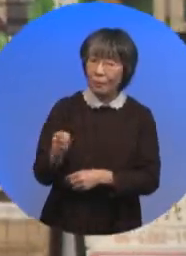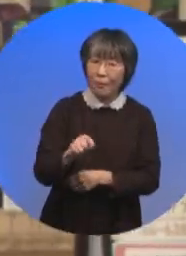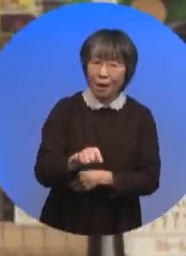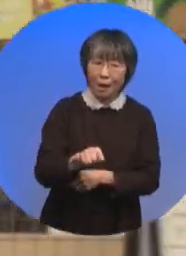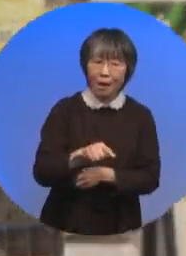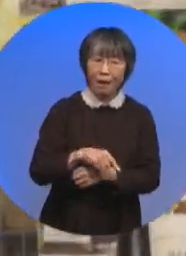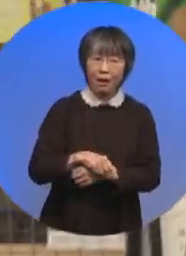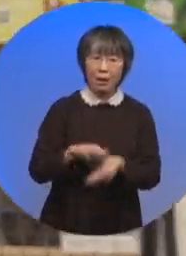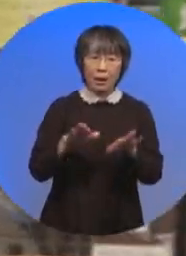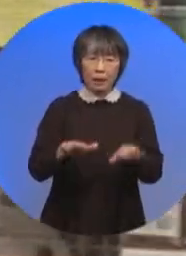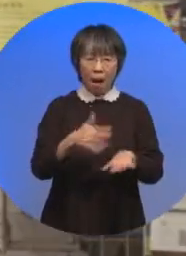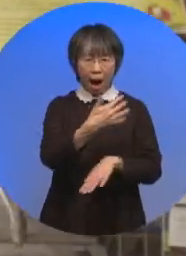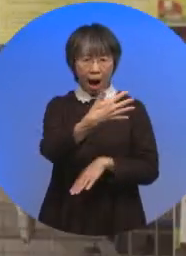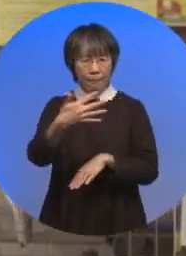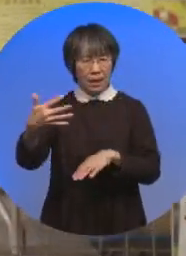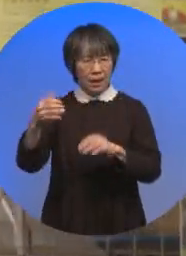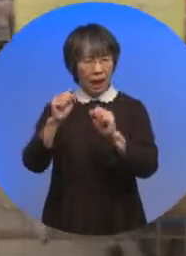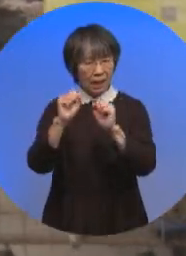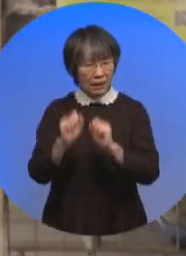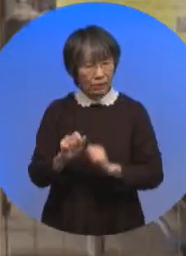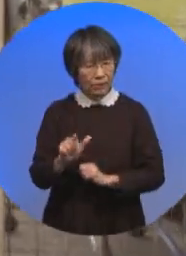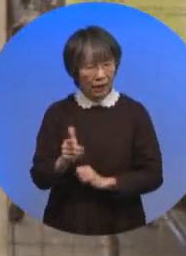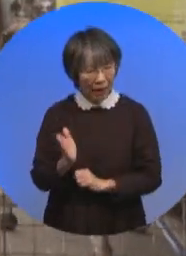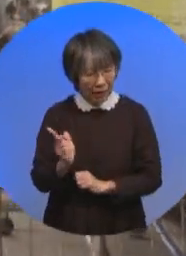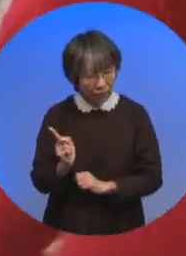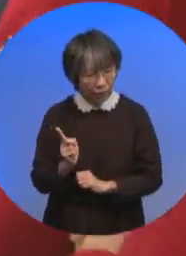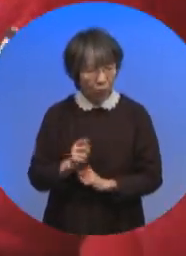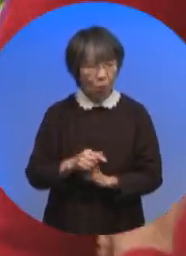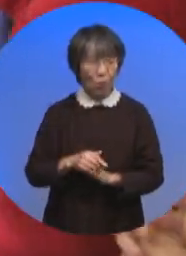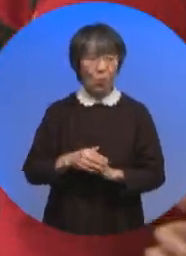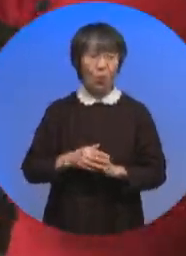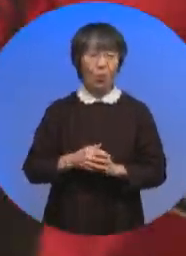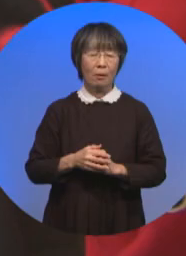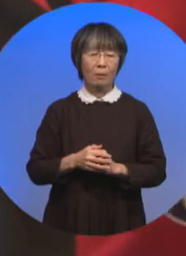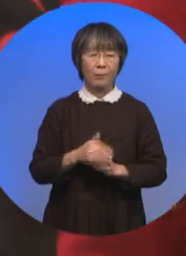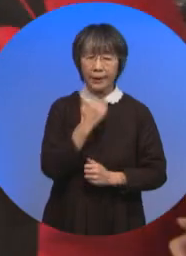ダルビッシュ、 おめえ、ダルビッシュって今アメリカちゃうの。 いや、